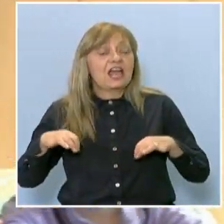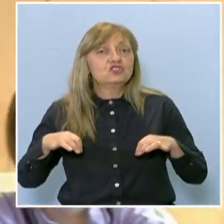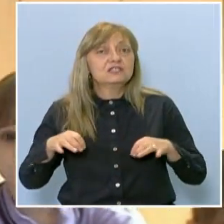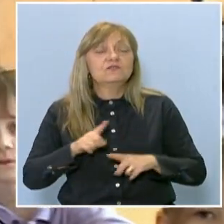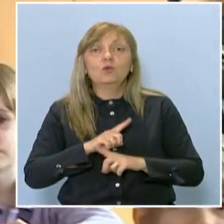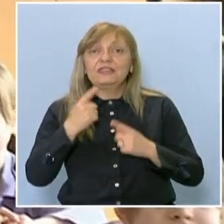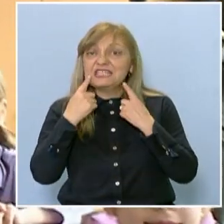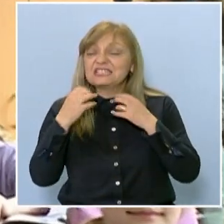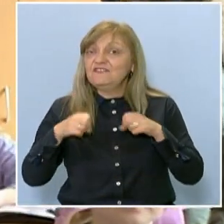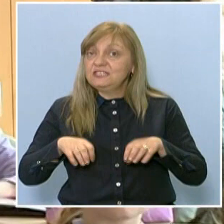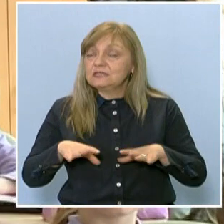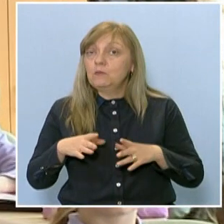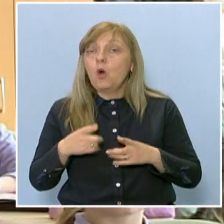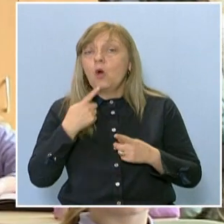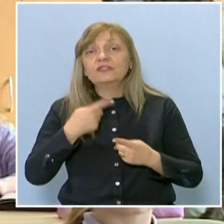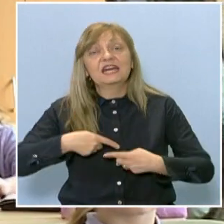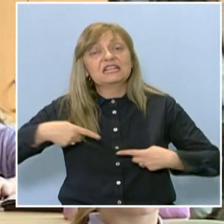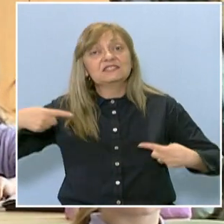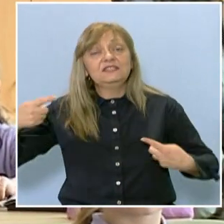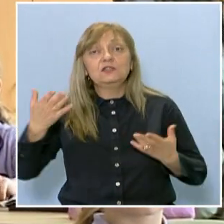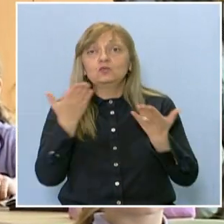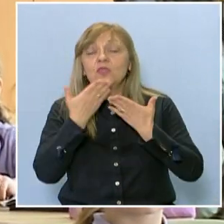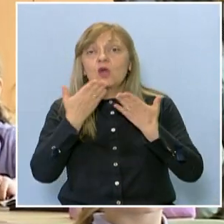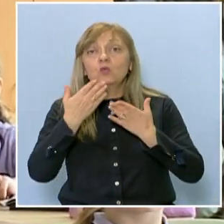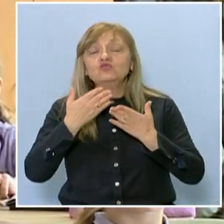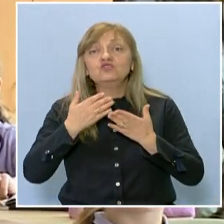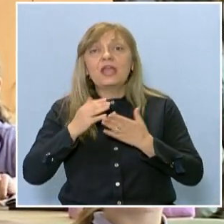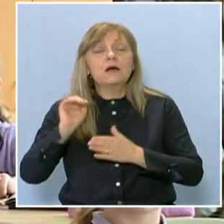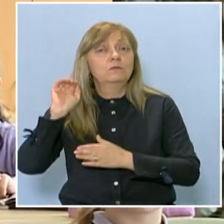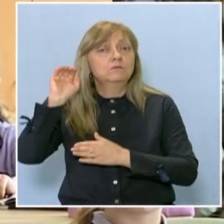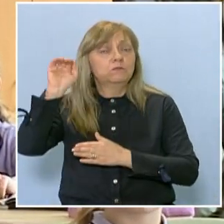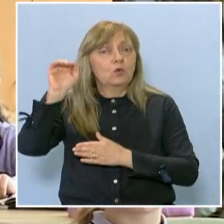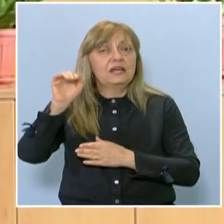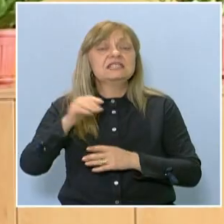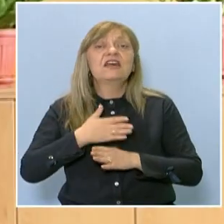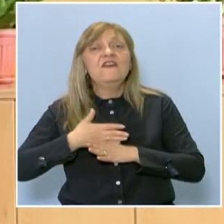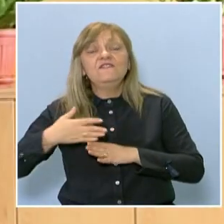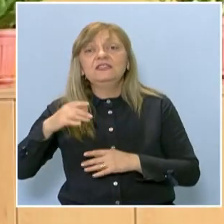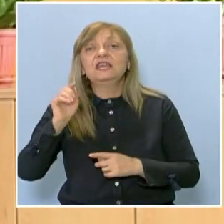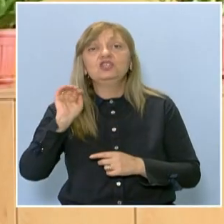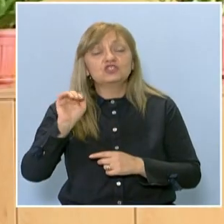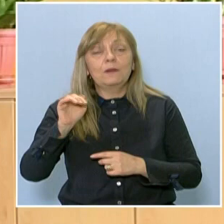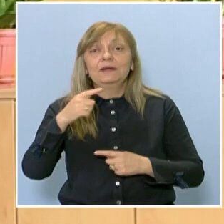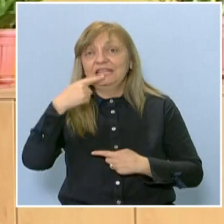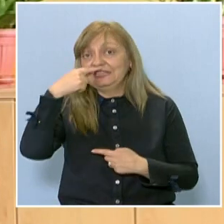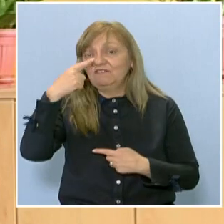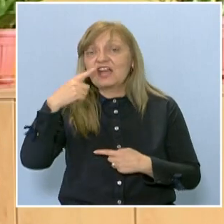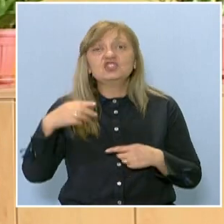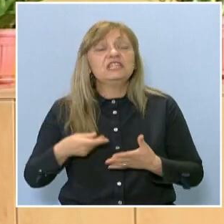от развитието на научния прогрес, винаги ще бъдат важни и ценни за тези